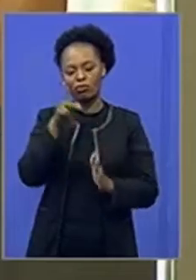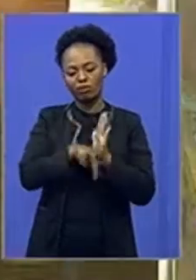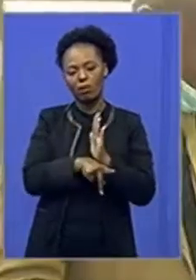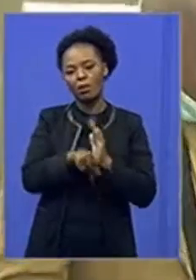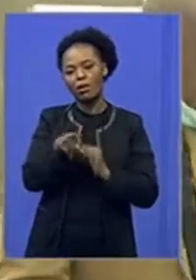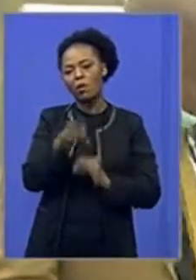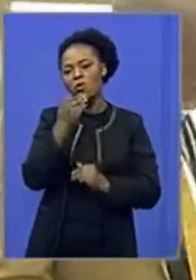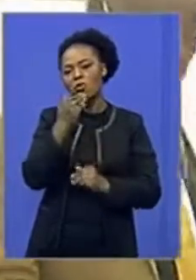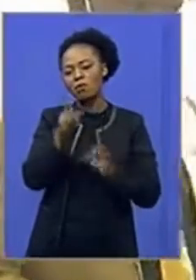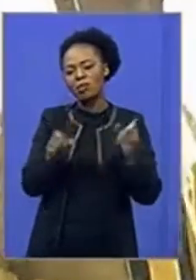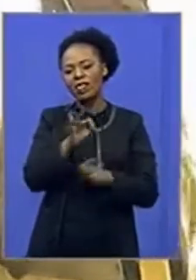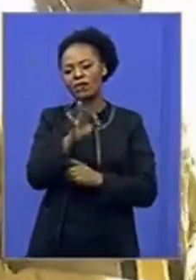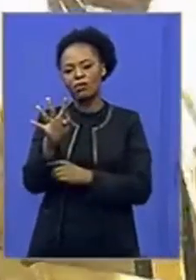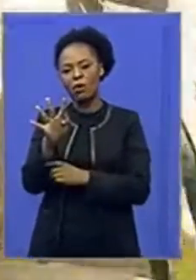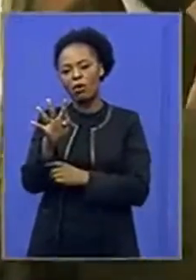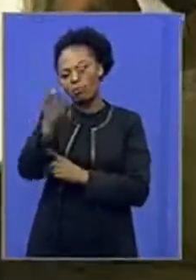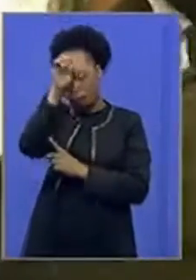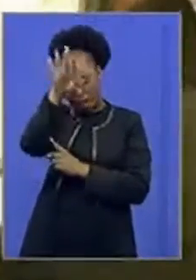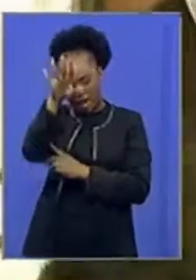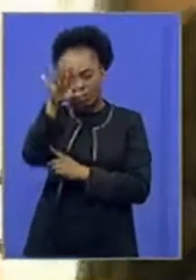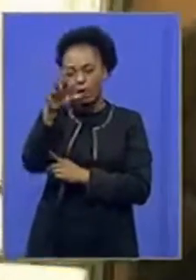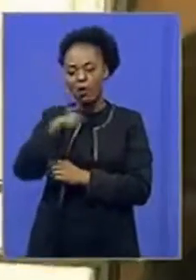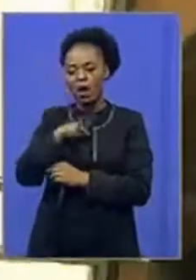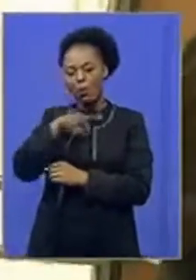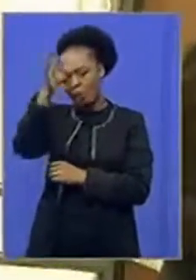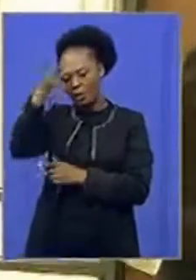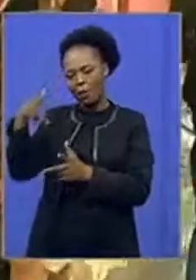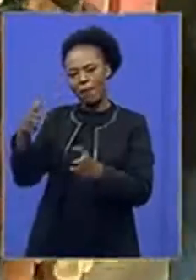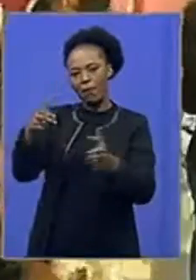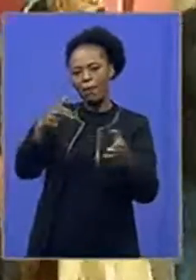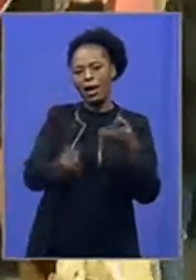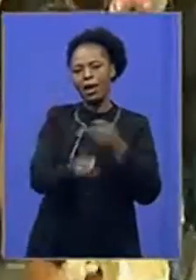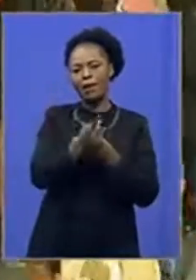ba le 34 bao ba thuntshitsweng ke sepodisi kwa Marikana ka Phatwe